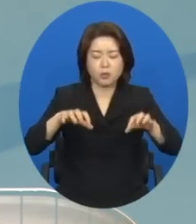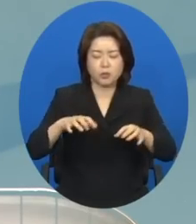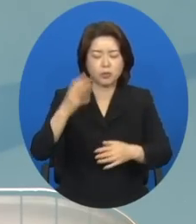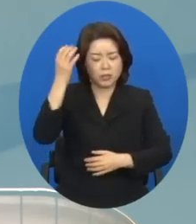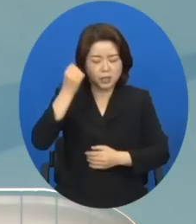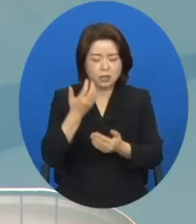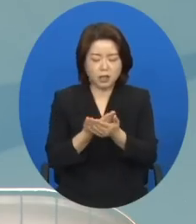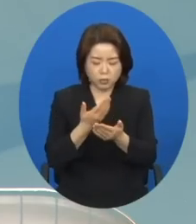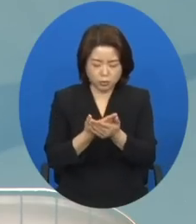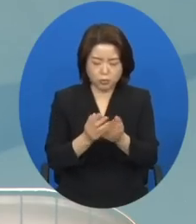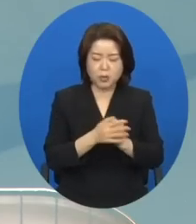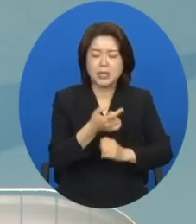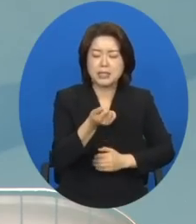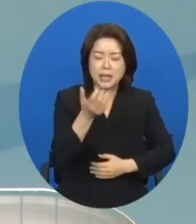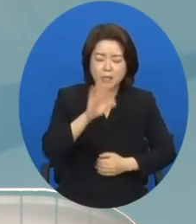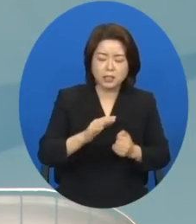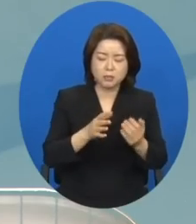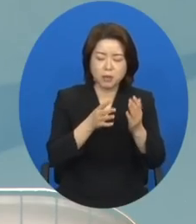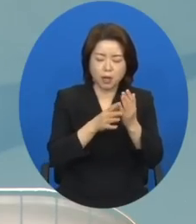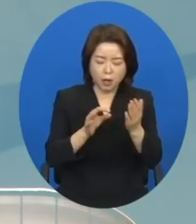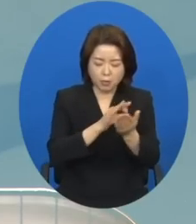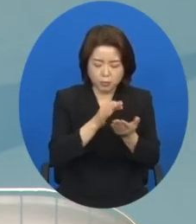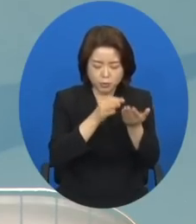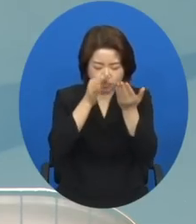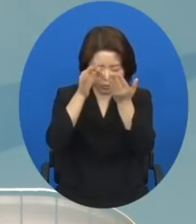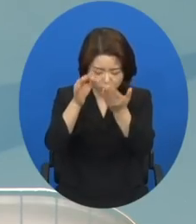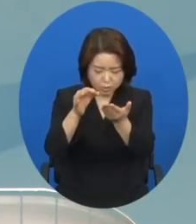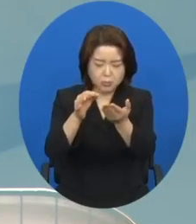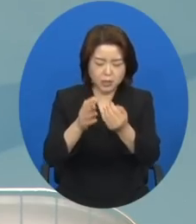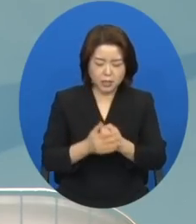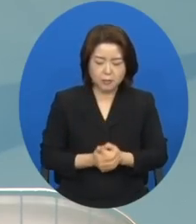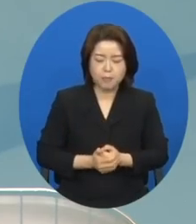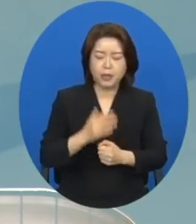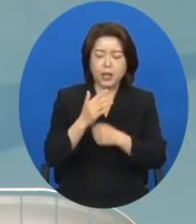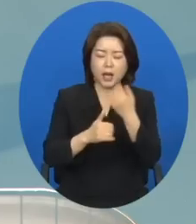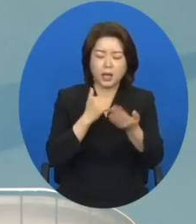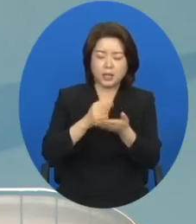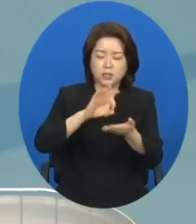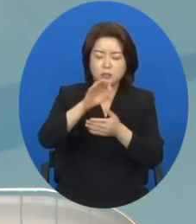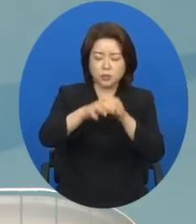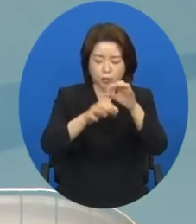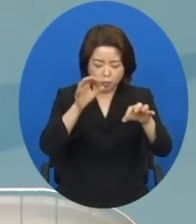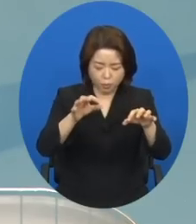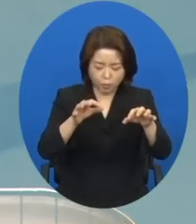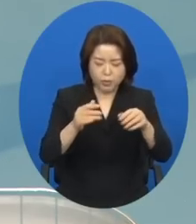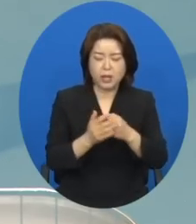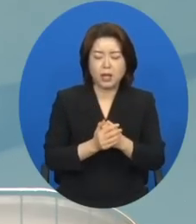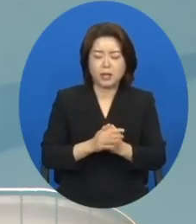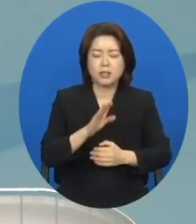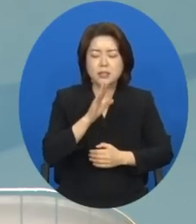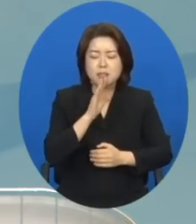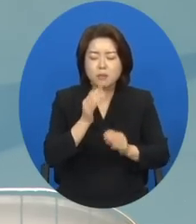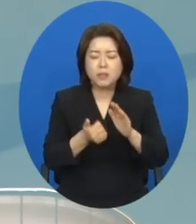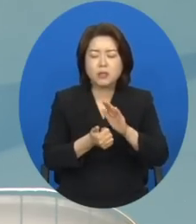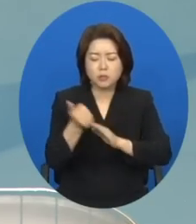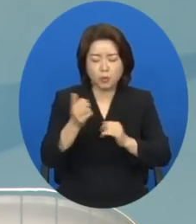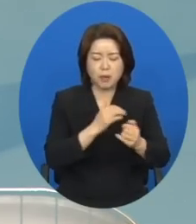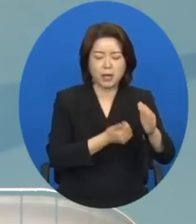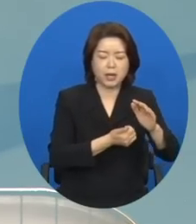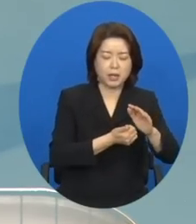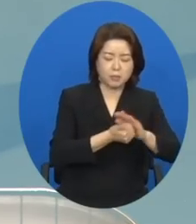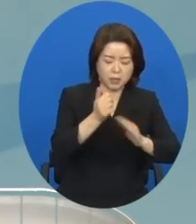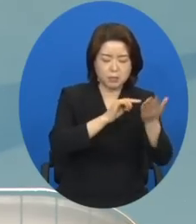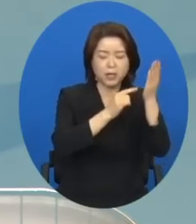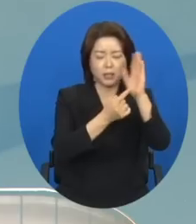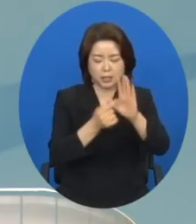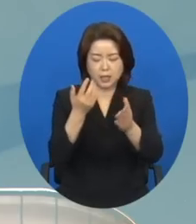적은 것이지만 우리의 물질을 구별하여 주님께 올려드리오니 하나님 쓰이는 곳곳마다 참된 소망과 희망이 하나님 나타나게